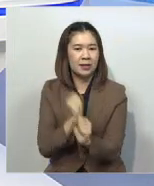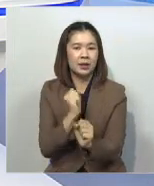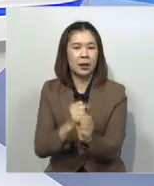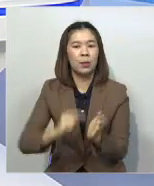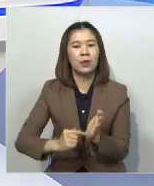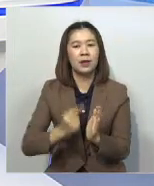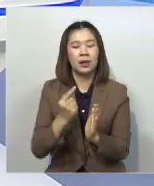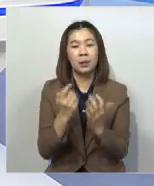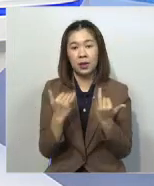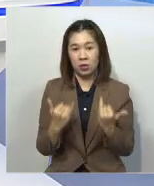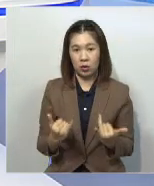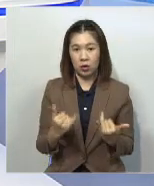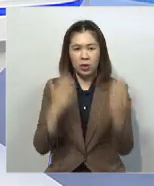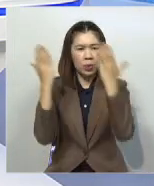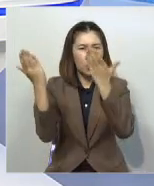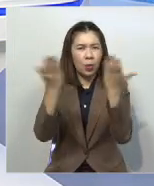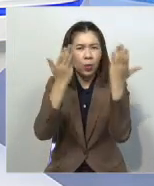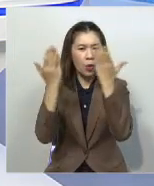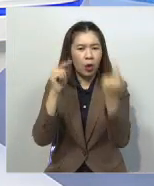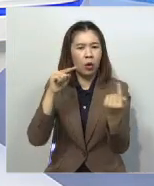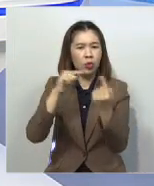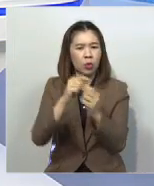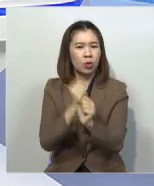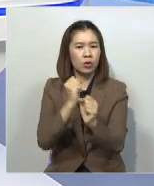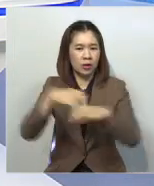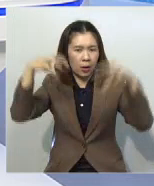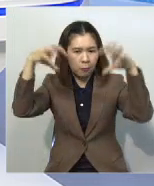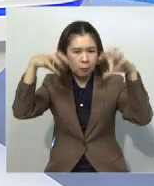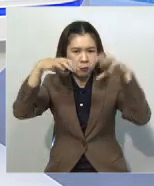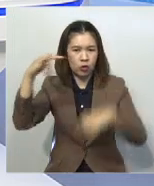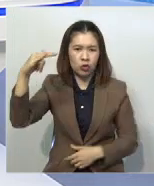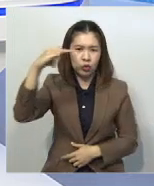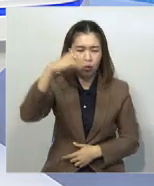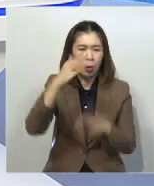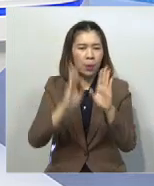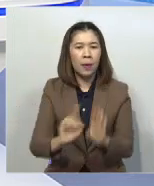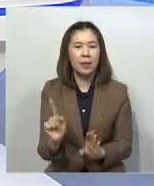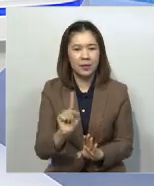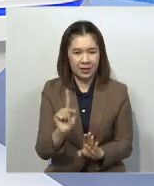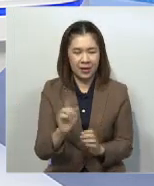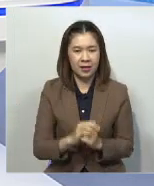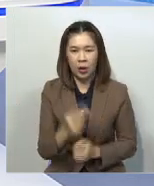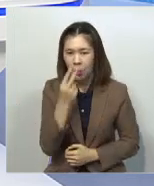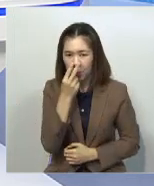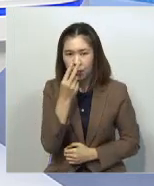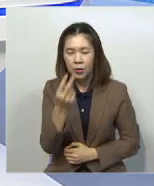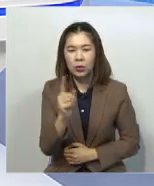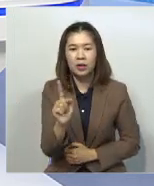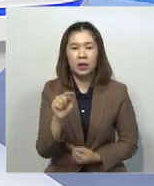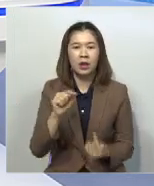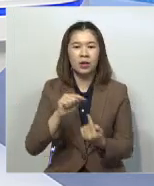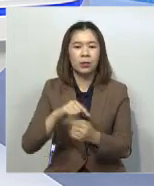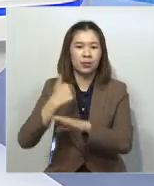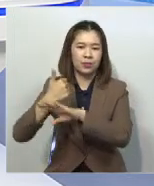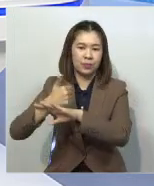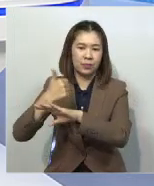ทีส่วนในช่วงนี้สภาพอากาศจะเหมาะสมสำหรับการขึ้นทำฝนหลวงเพื่อมาช่วยลดฝุ่นละอองหรือไม่เราไปตรวจสอบเพิ่มเติมนะคะจ